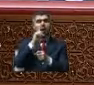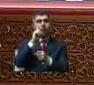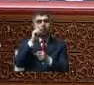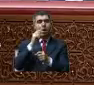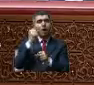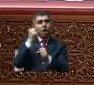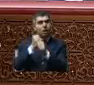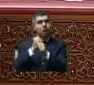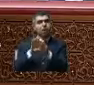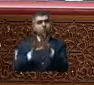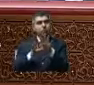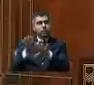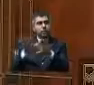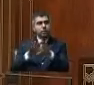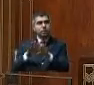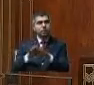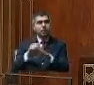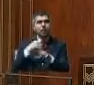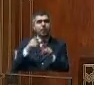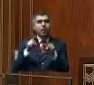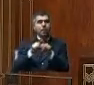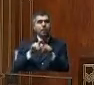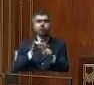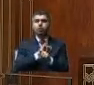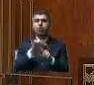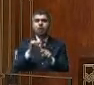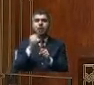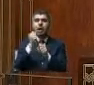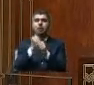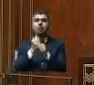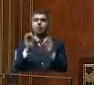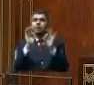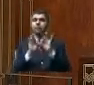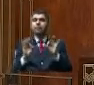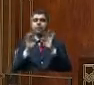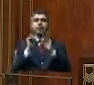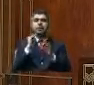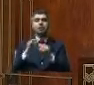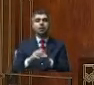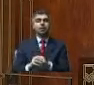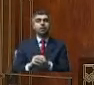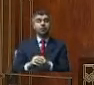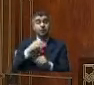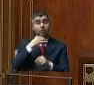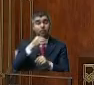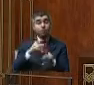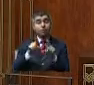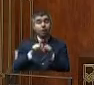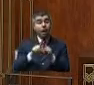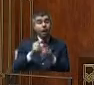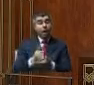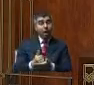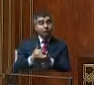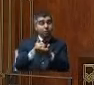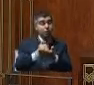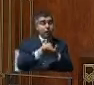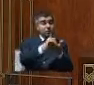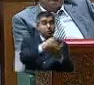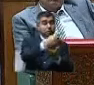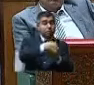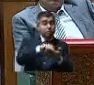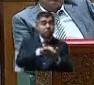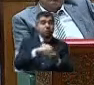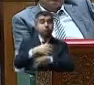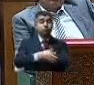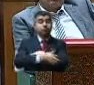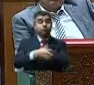المره. ولكن اللي جاي يتكلم تيقول ما عمرها دارت شي حاجه. مع إيلاء عنايه خاصه لتحسين الوضع الاجتماعي عامه ووضعيه